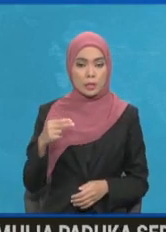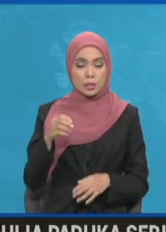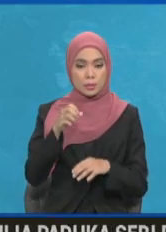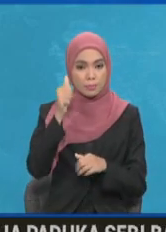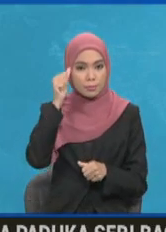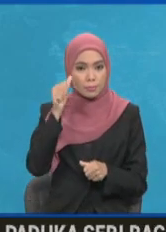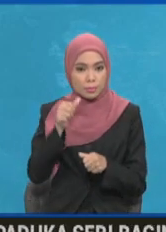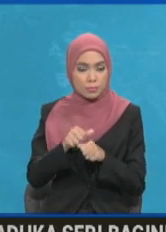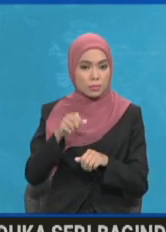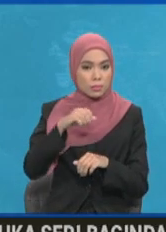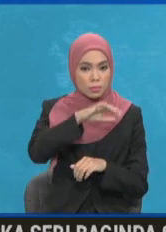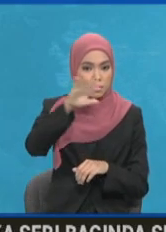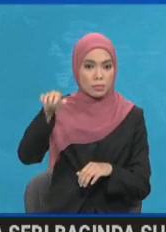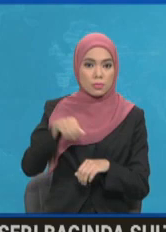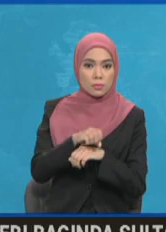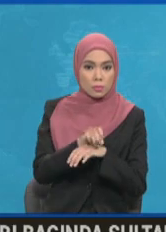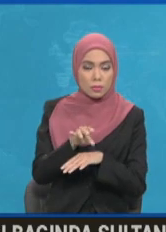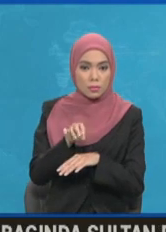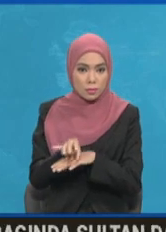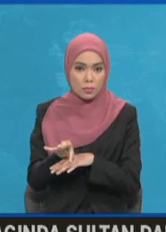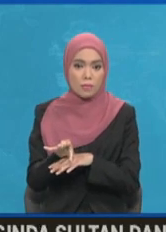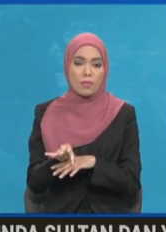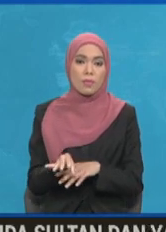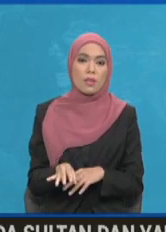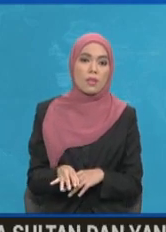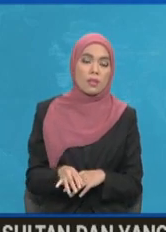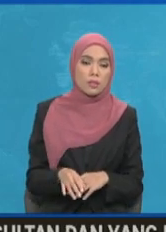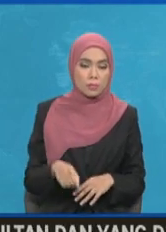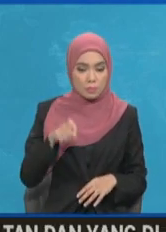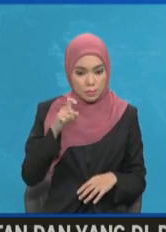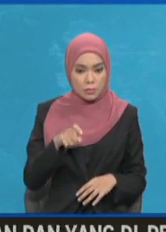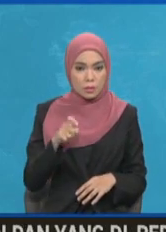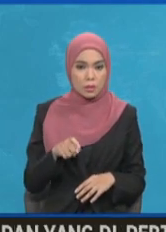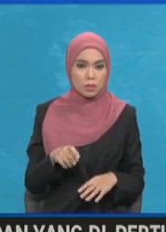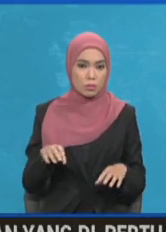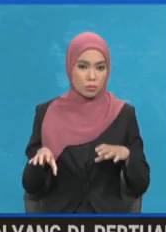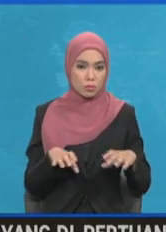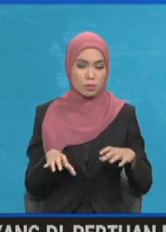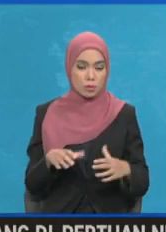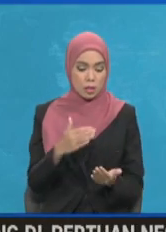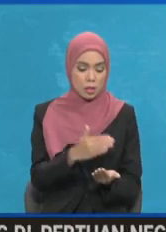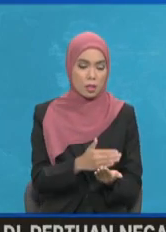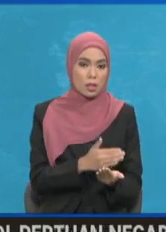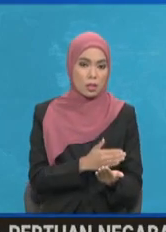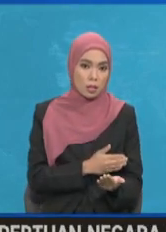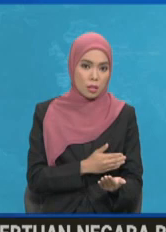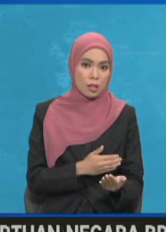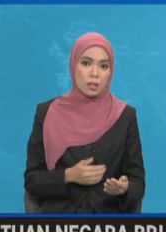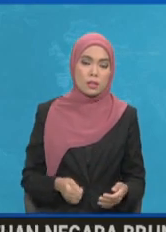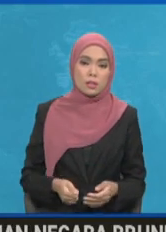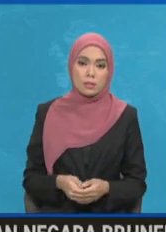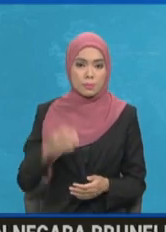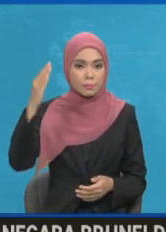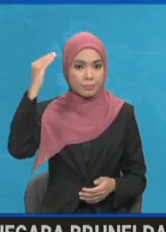yang tinggal di kawasan yang terjedas dan dilanda banjir supaya mengambil langkah-langkah berwaspada bagi mencegah dan menghindarkan